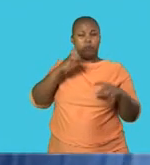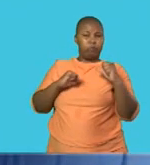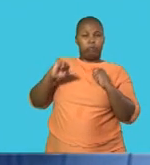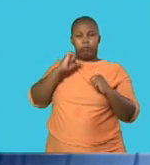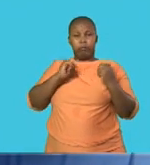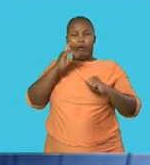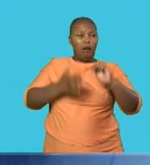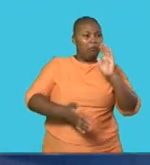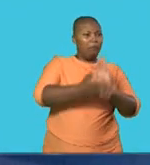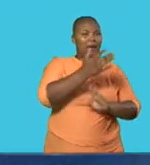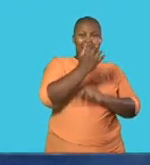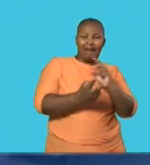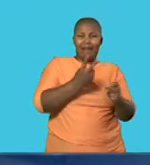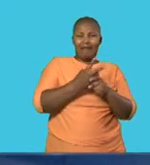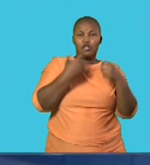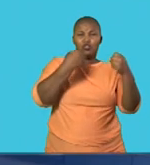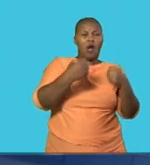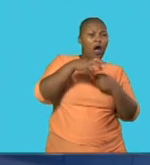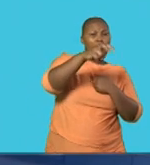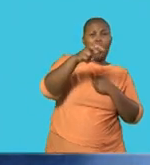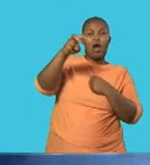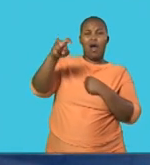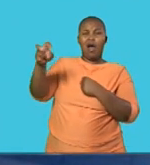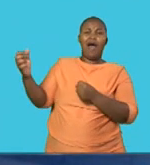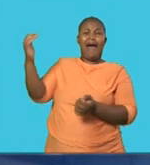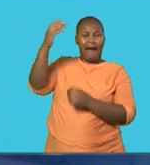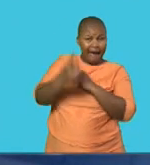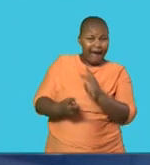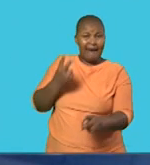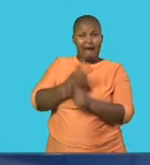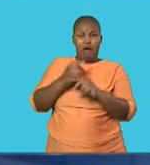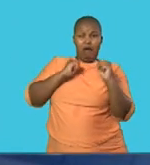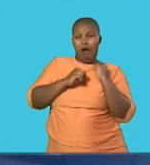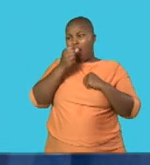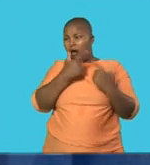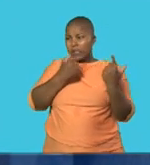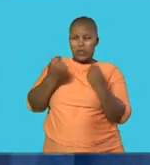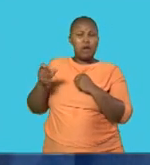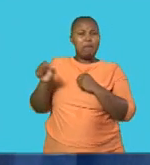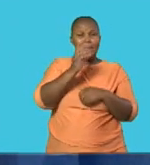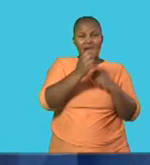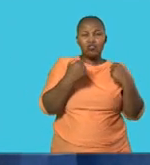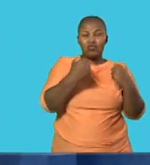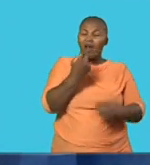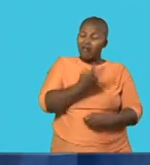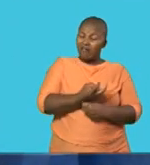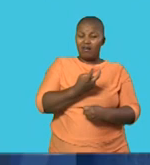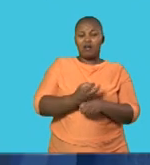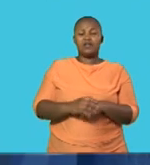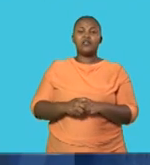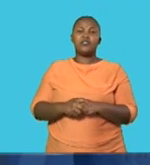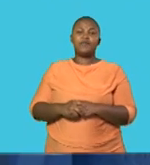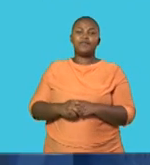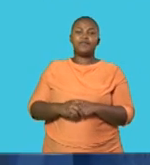uyale uyale indawo esahlukahlukene kose ufike futhi uperform ubuye futhi uzoshayela it's very difficult. Bafundise bebeshiyelana